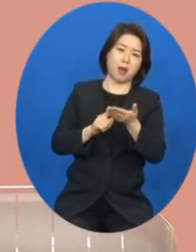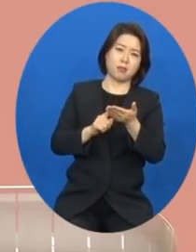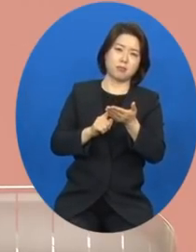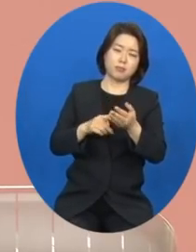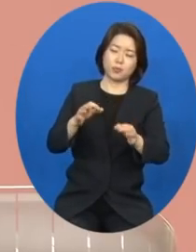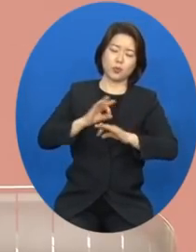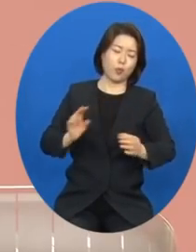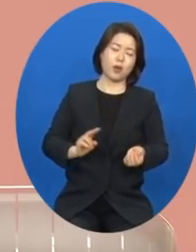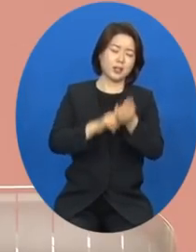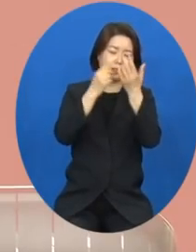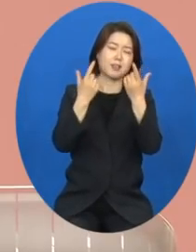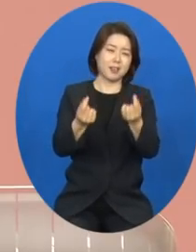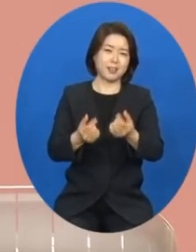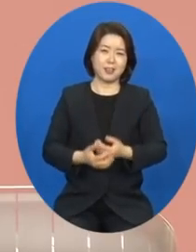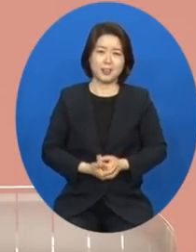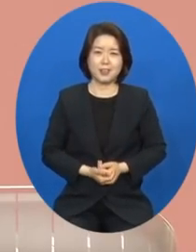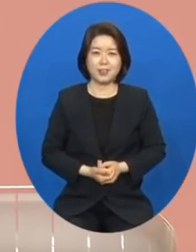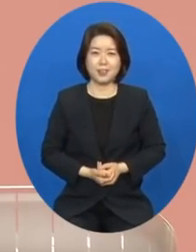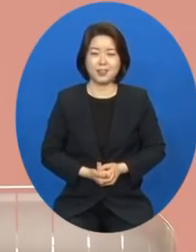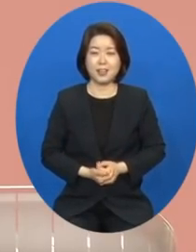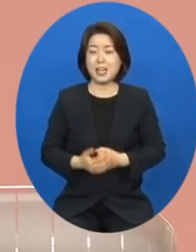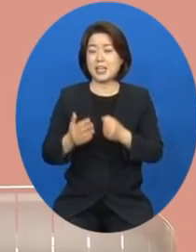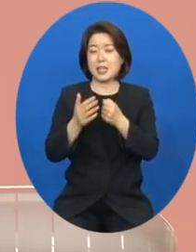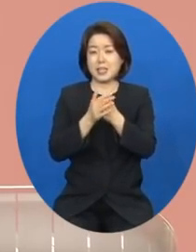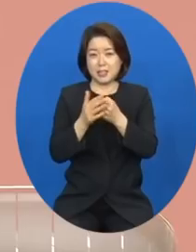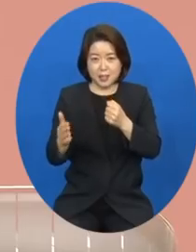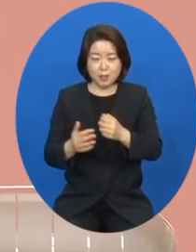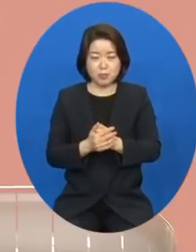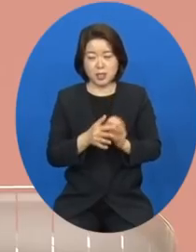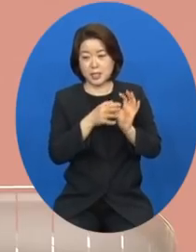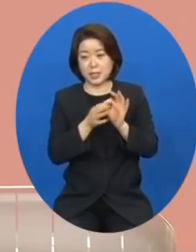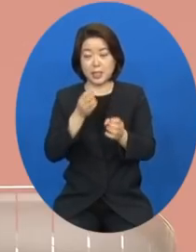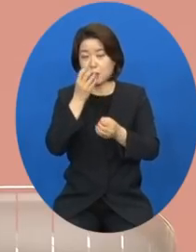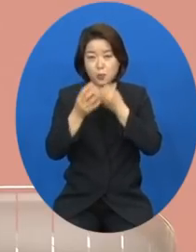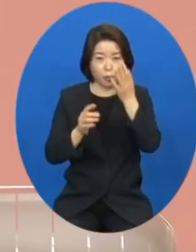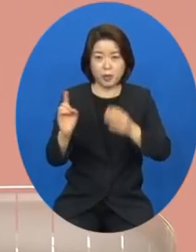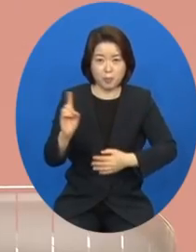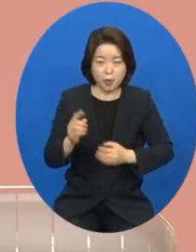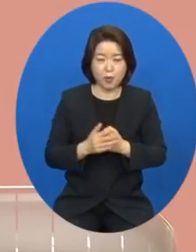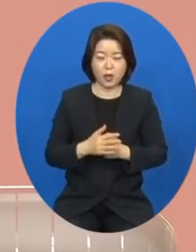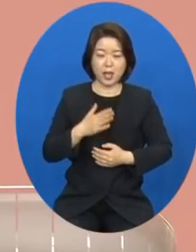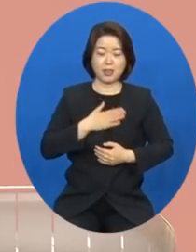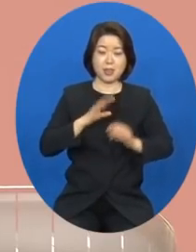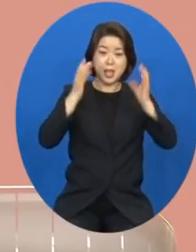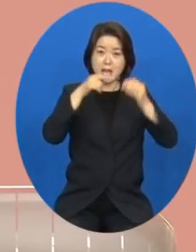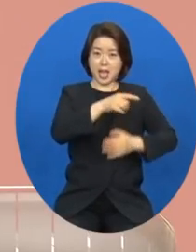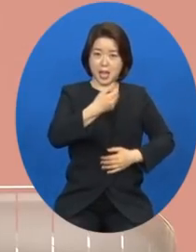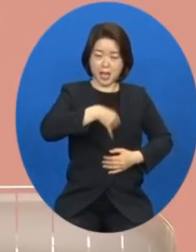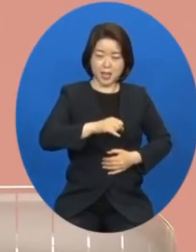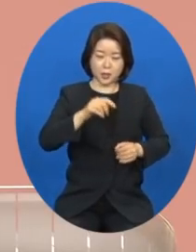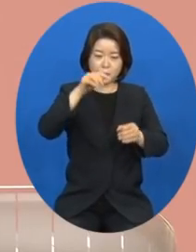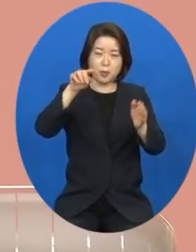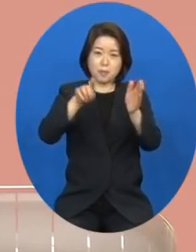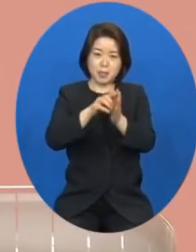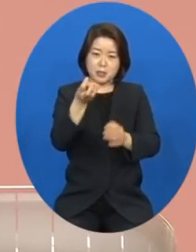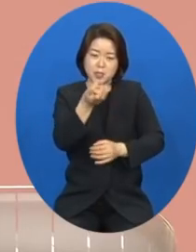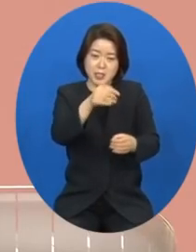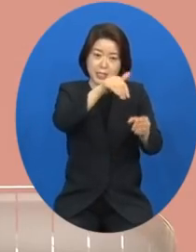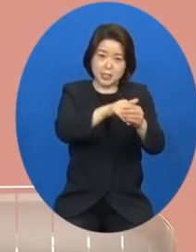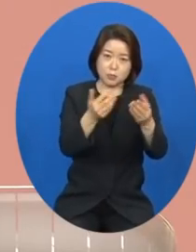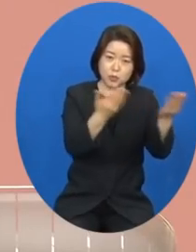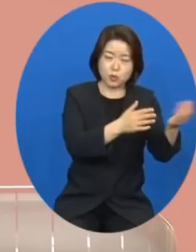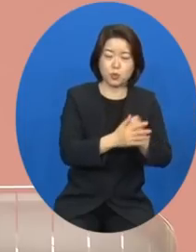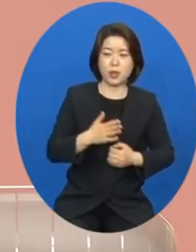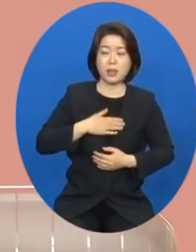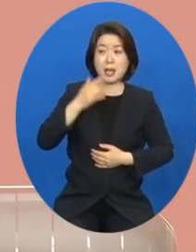기적과 같은 이야기입니다 그래서 계속 고백하는 것이 뭐냐면 내 아이에게도 믿음의 씨앗을 심어 지고 나의 부모님과